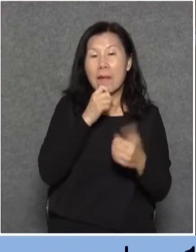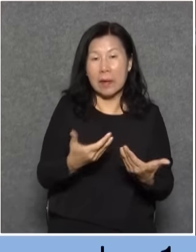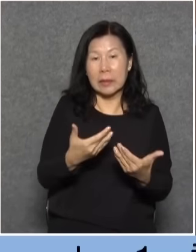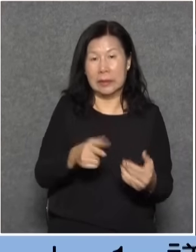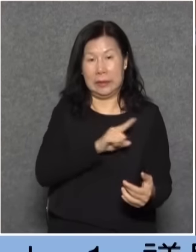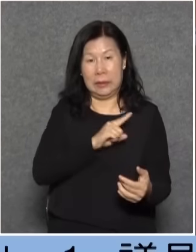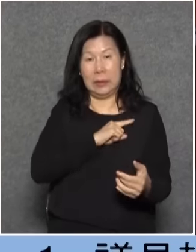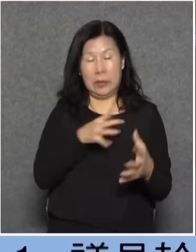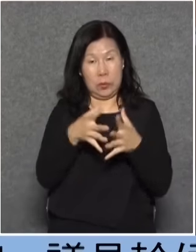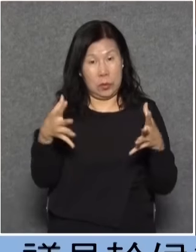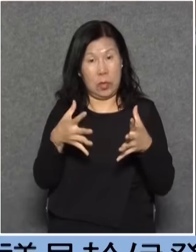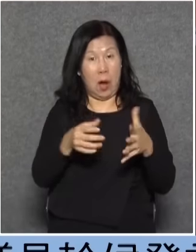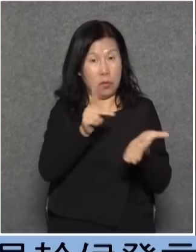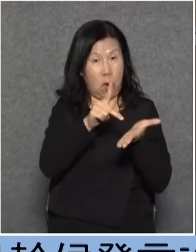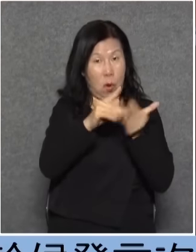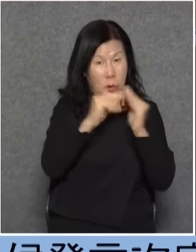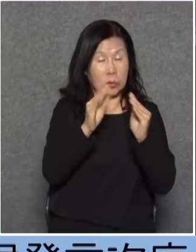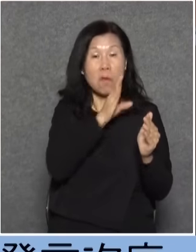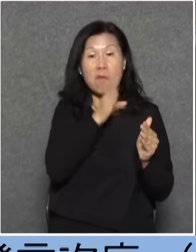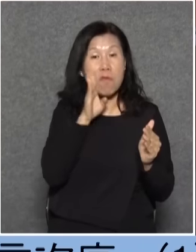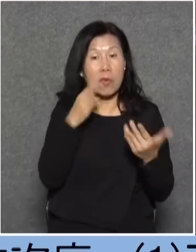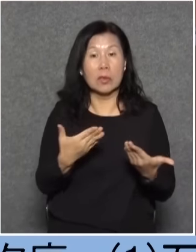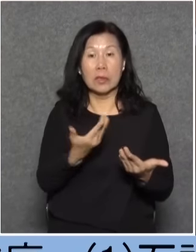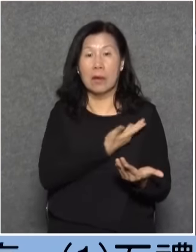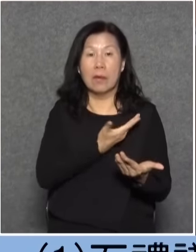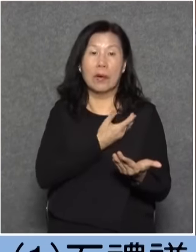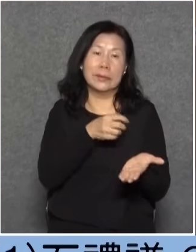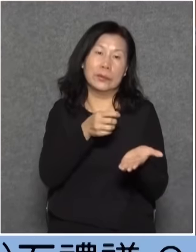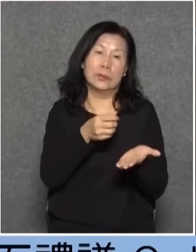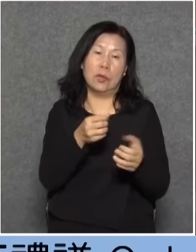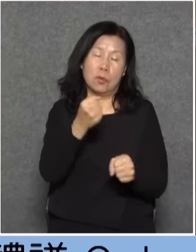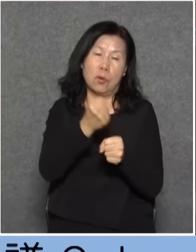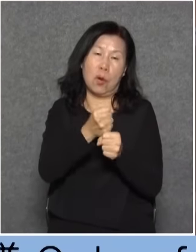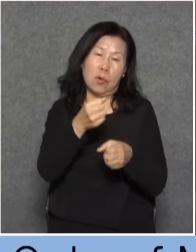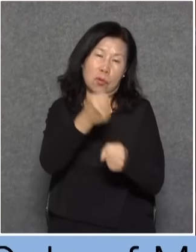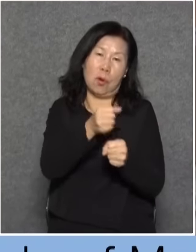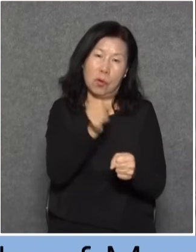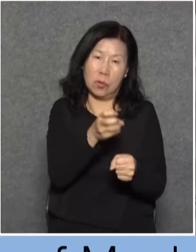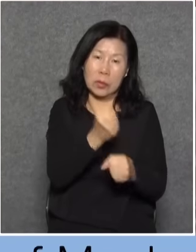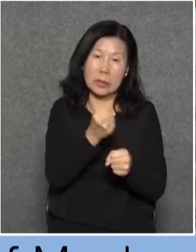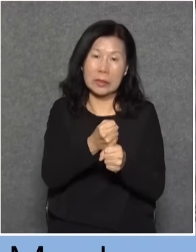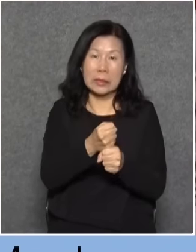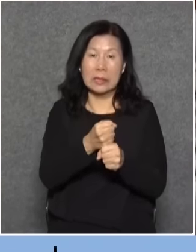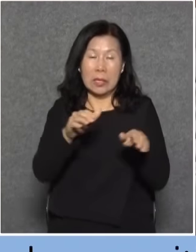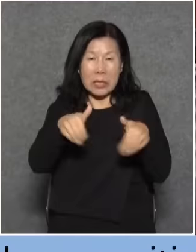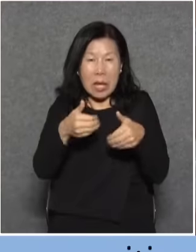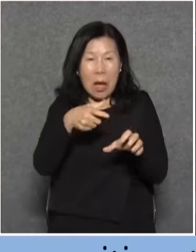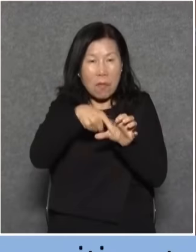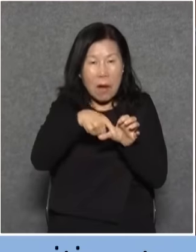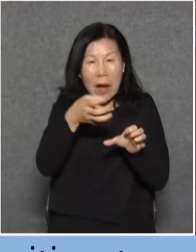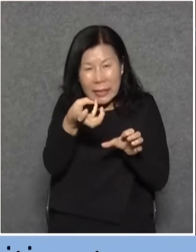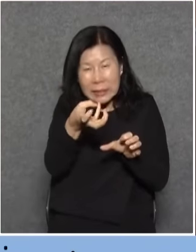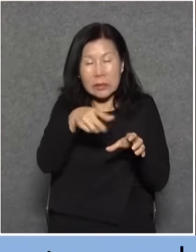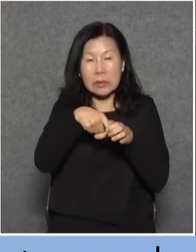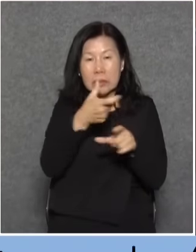你就成为大商场的租户，如果不是你就做他的雇员，但是他们的生产活动所得到的微薄报酬，